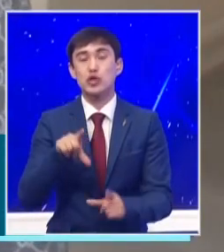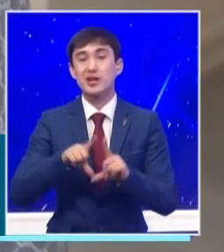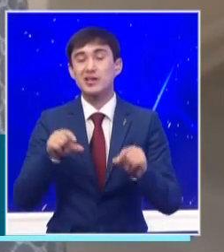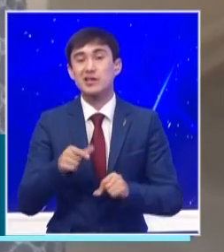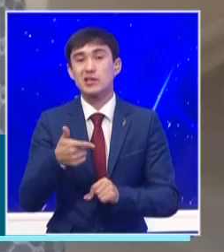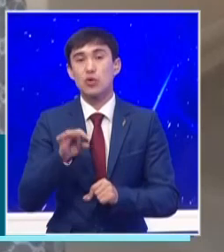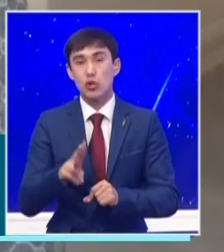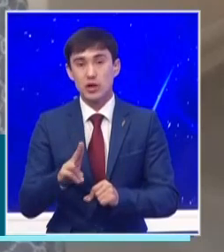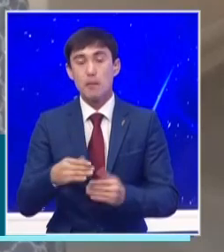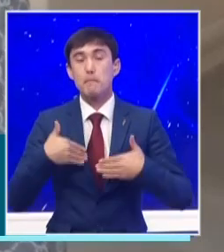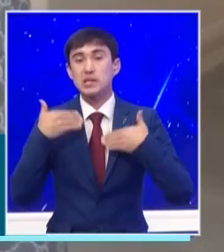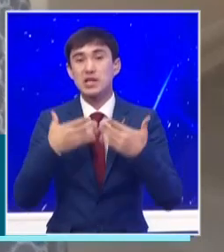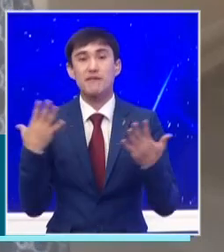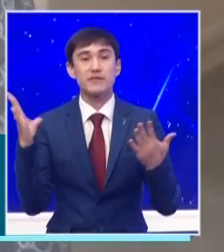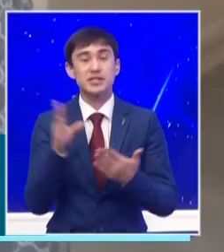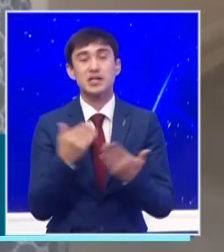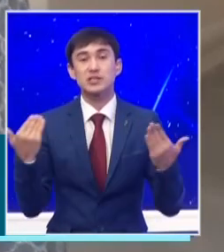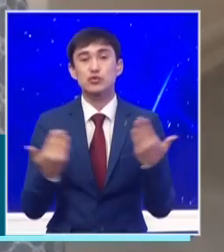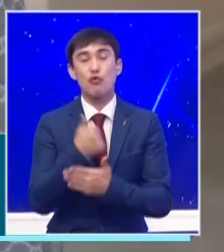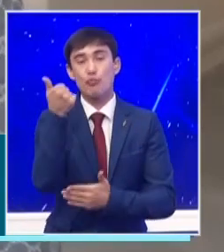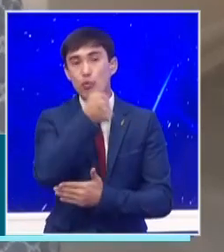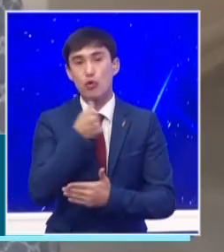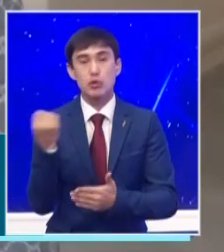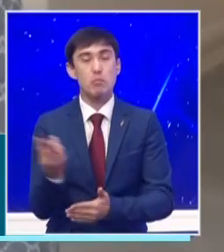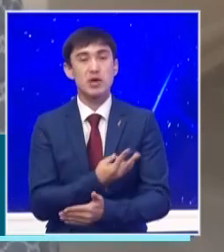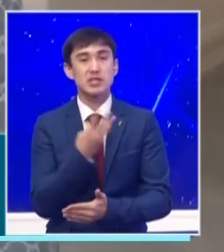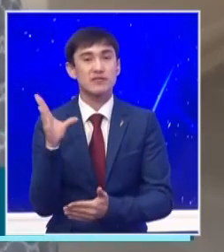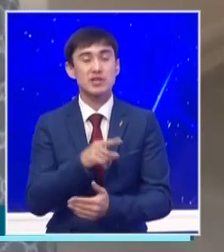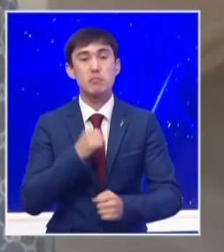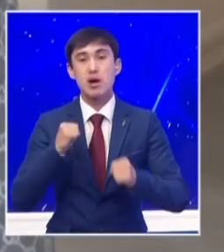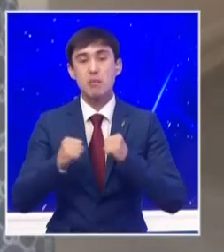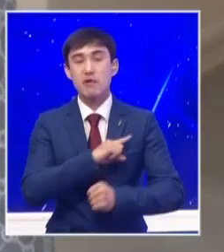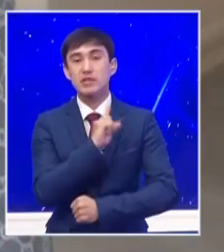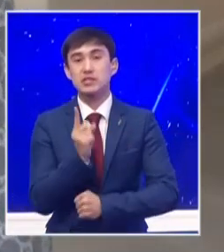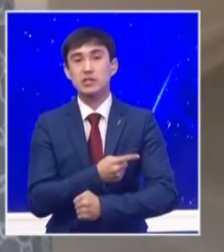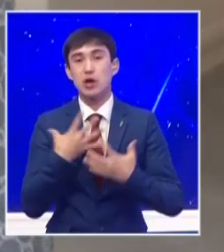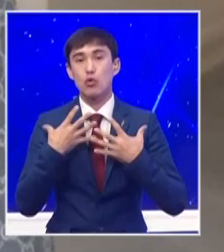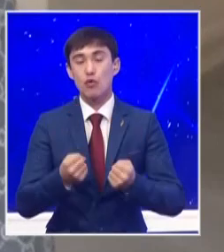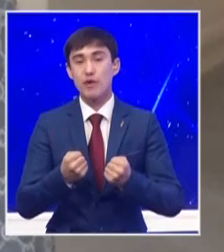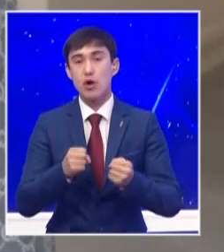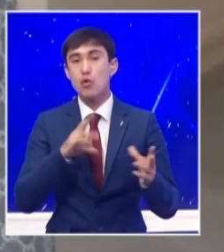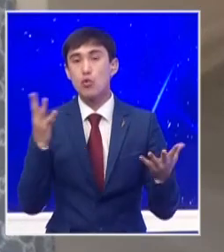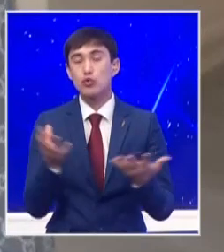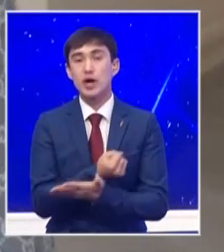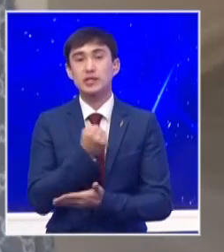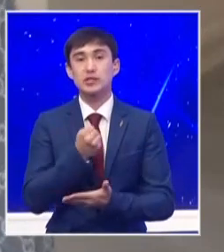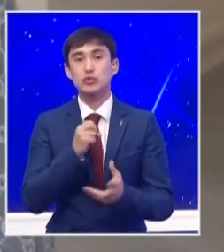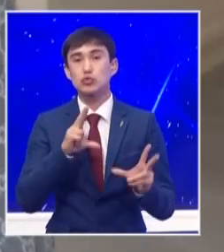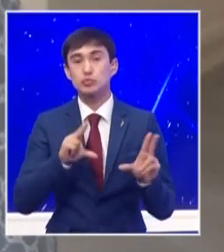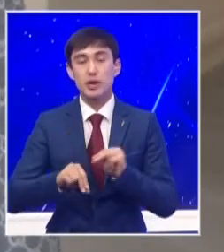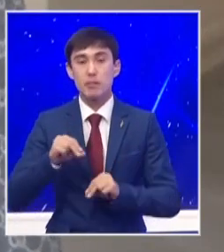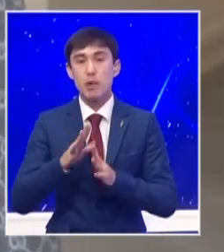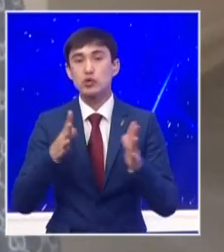поздравить всех с наступающим наступившим Новым годом пожелать всем крепкого здоровья удачи успехов